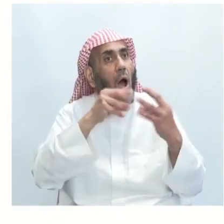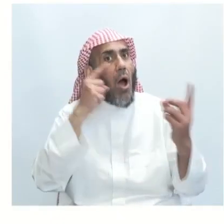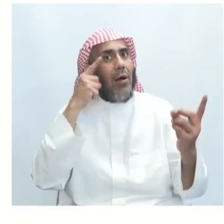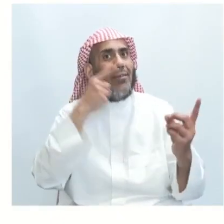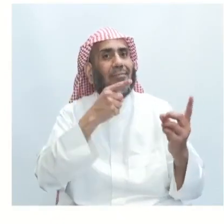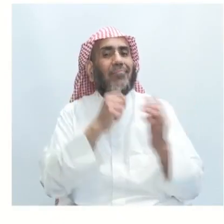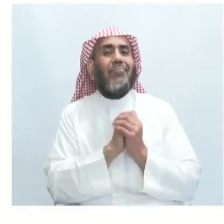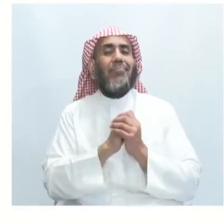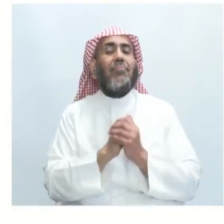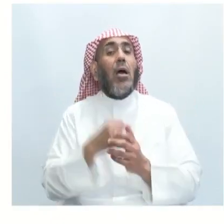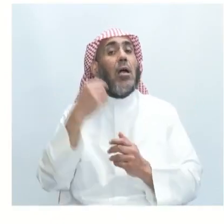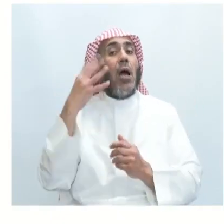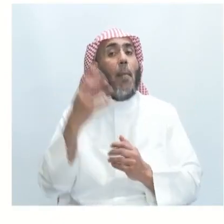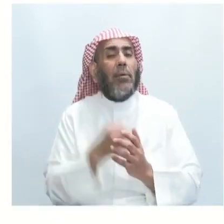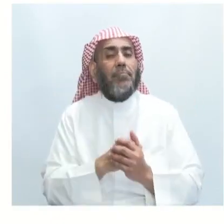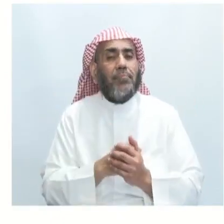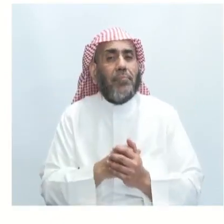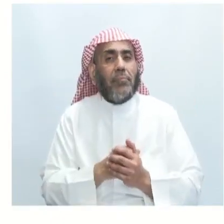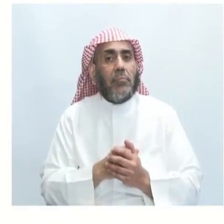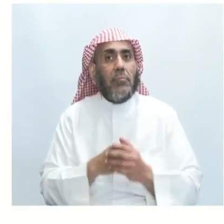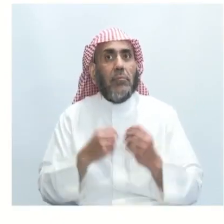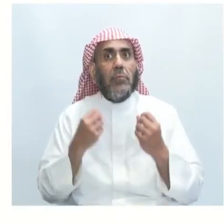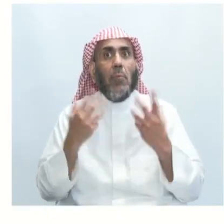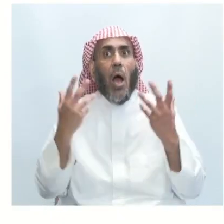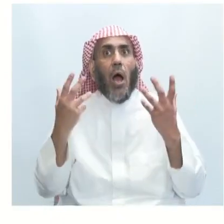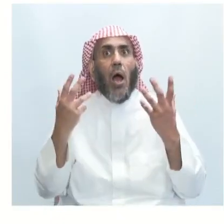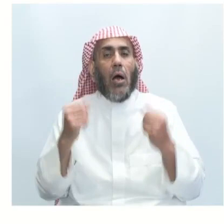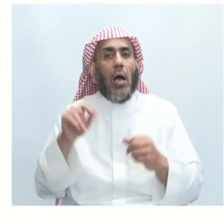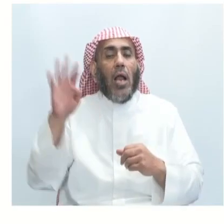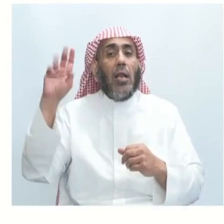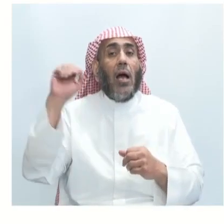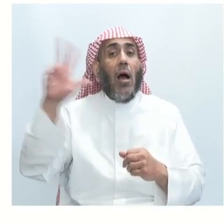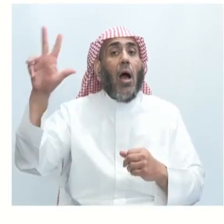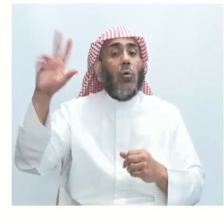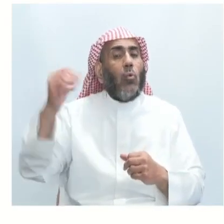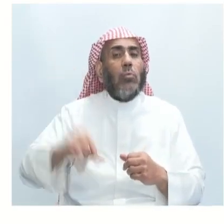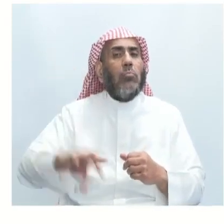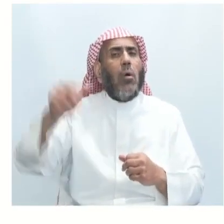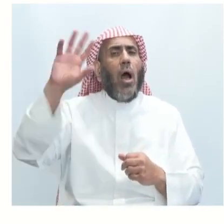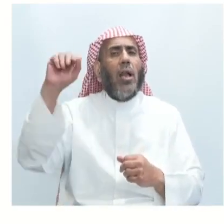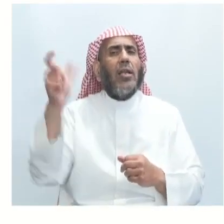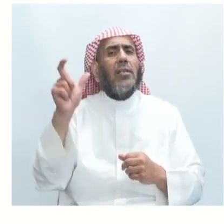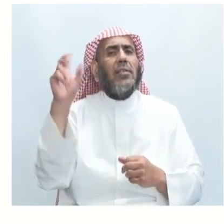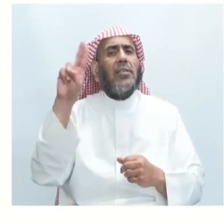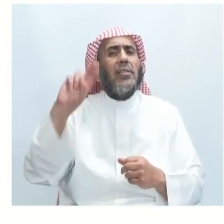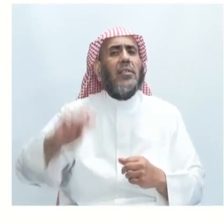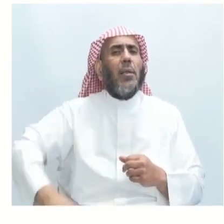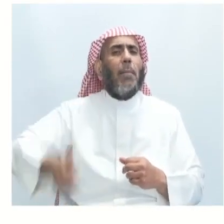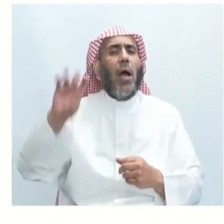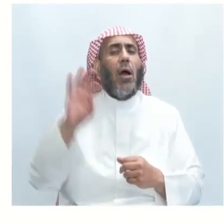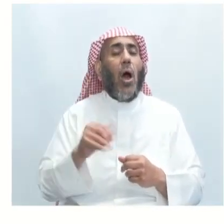التعرف رابعا الانتباه رابعا الانتباه اذا في الدرس السابق